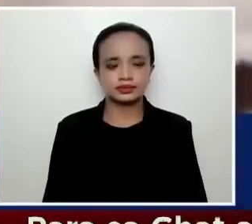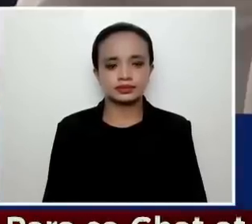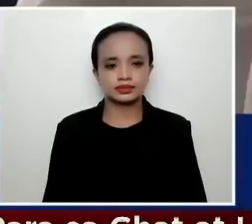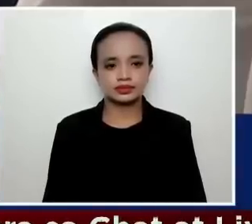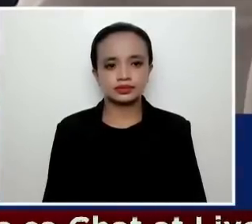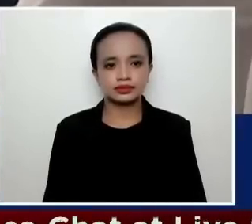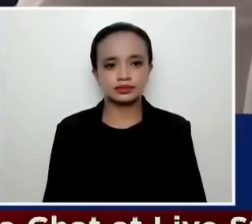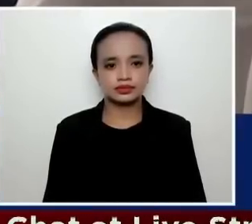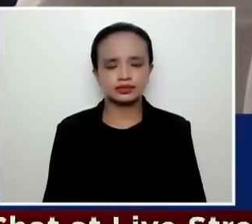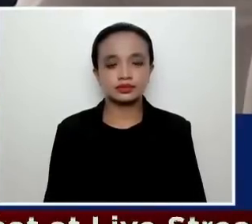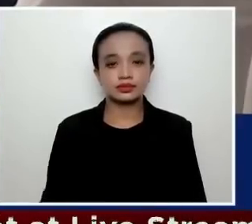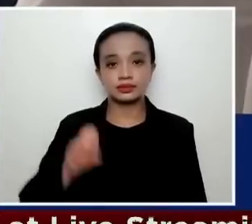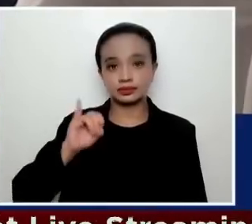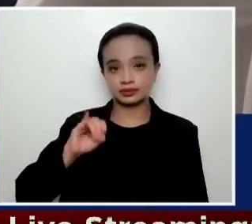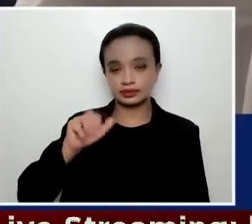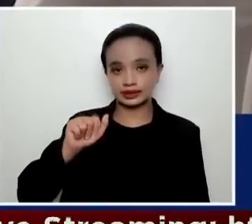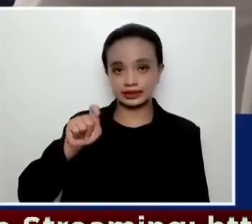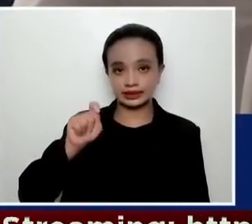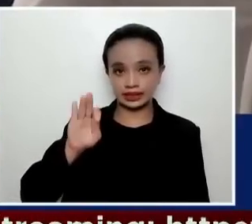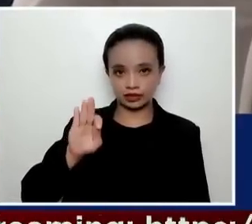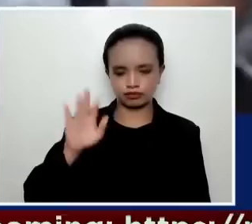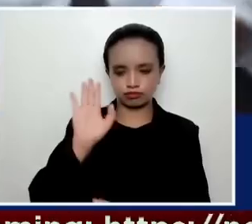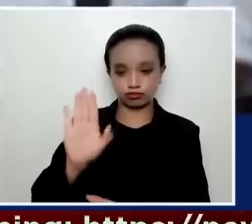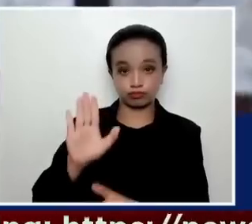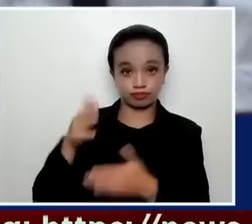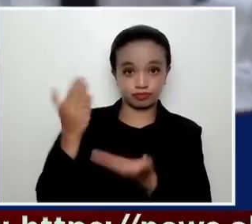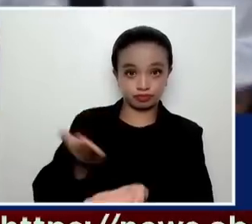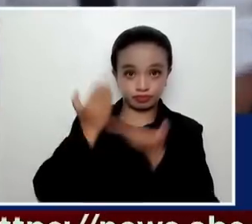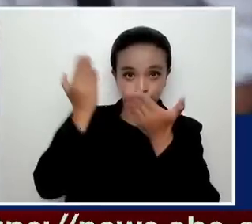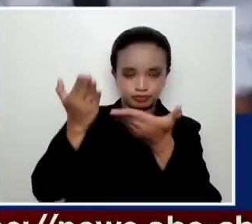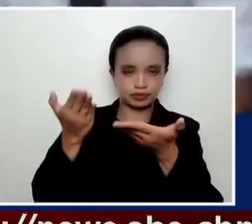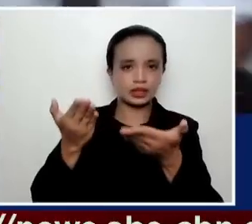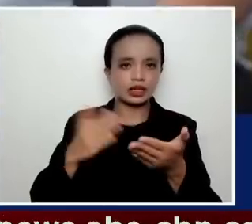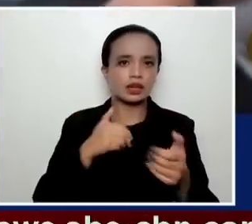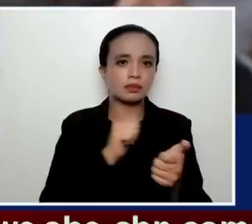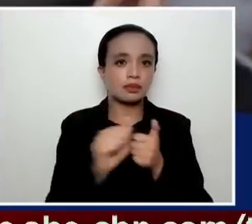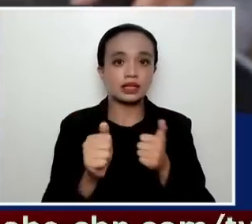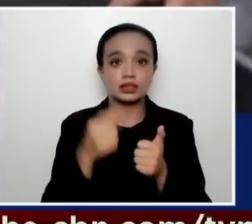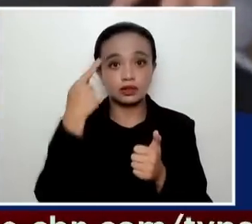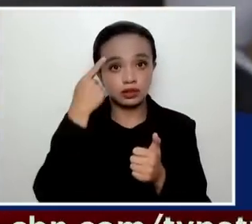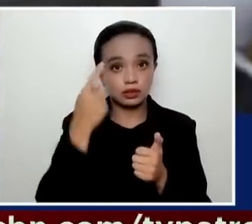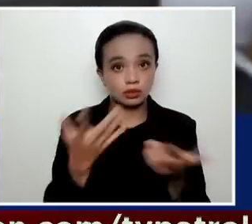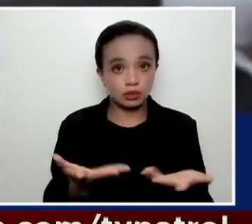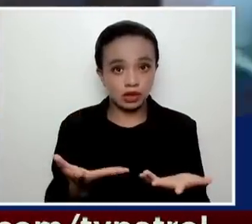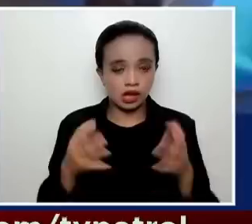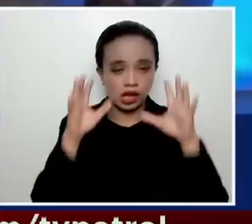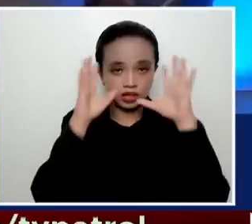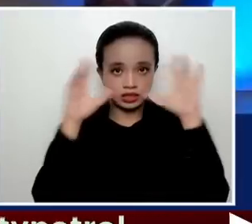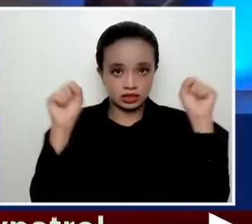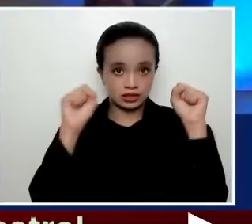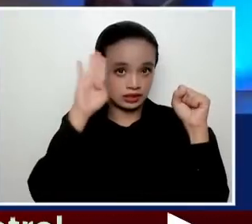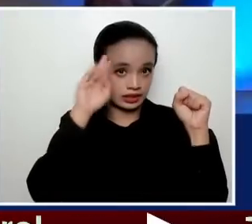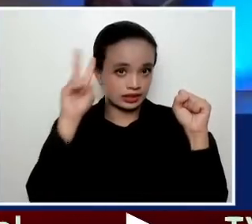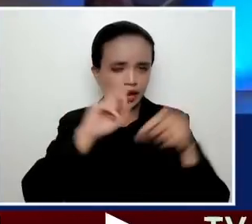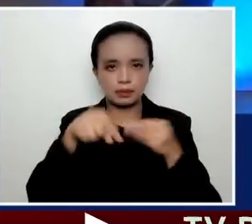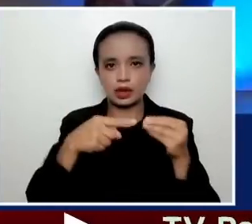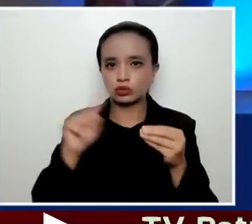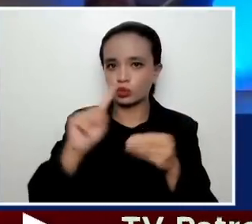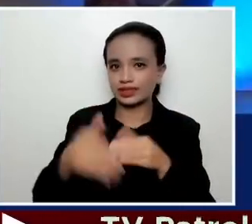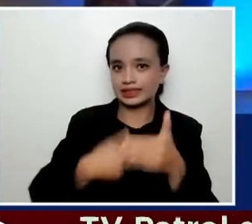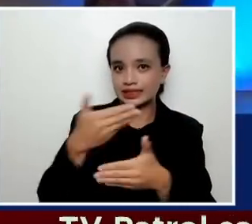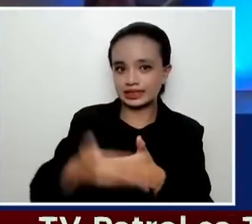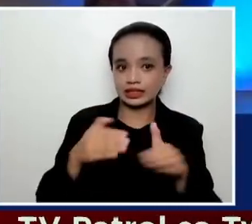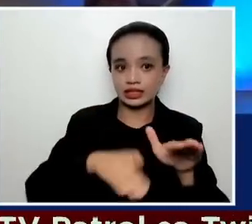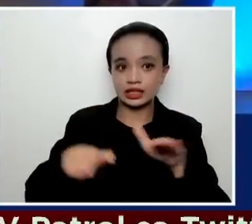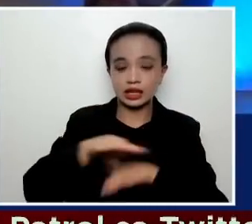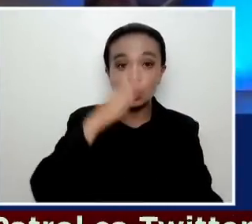Ipapasa ng IATF ang mga rekomendasyon kay Pangulong Bongbong Marcos Jr. ukol sa mga susunod na hakbang matapos bawiin ng World